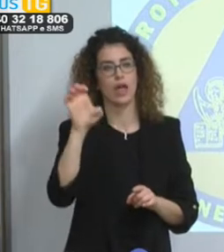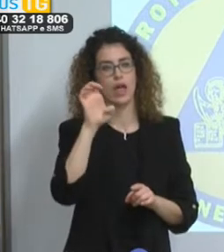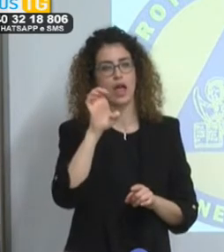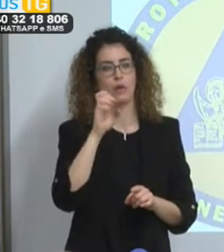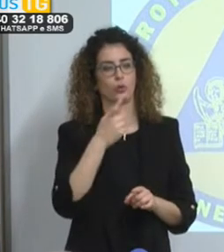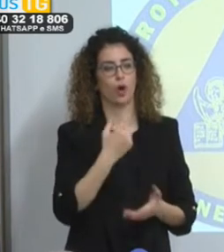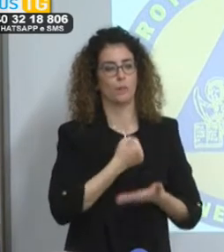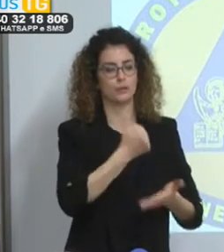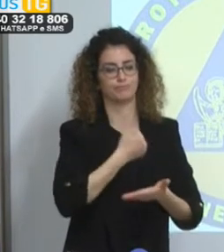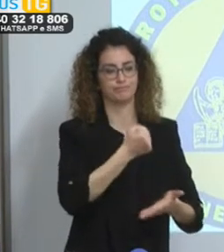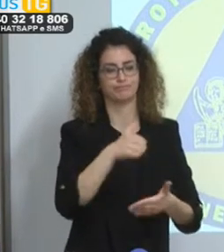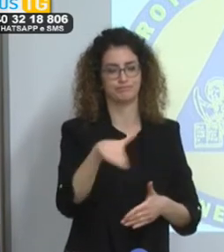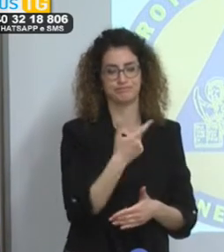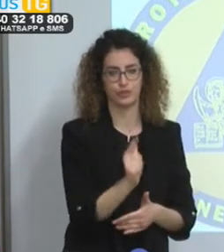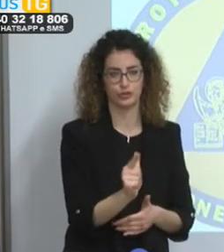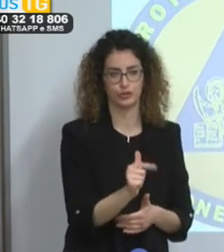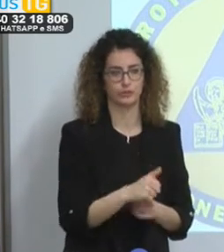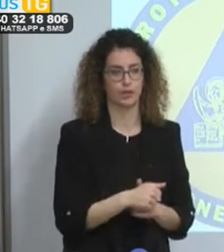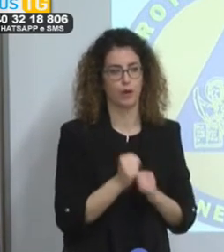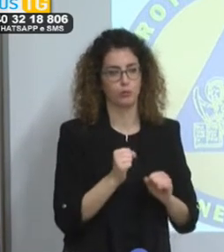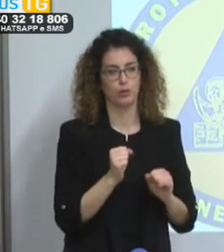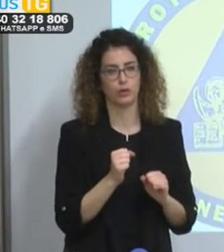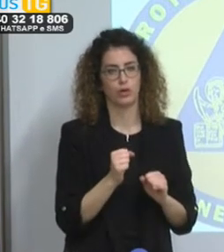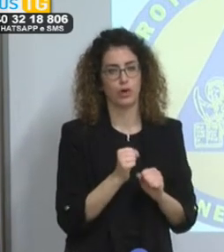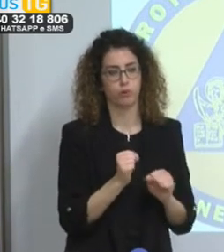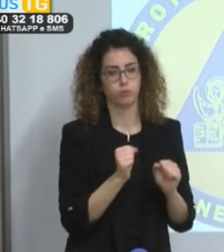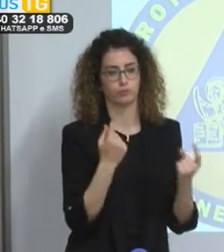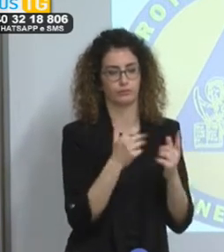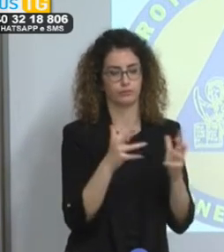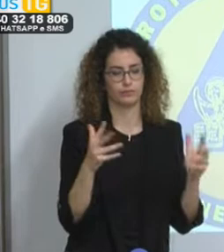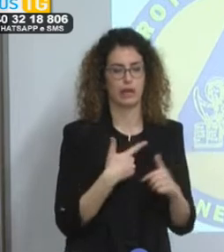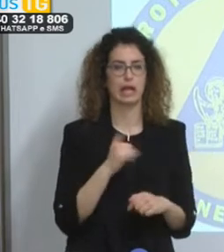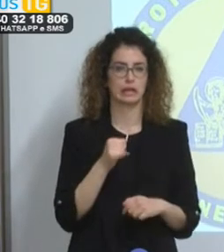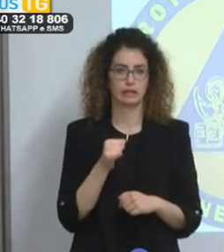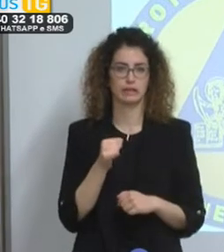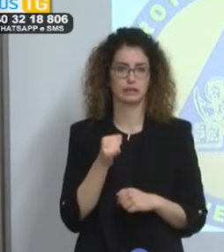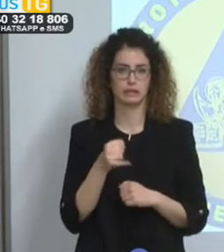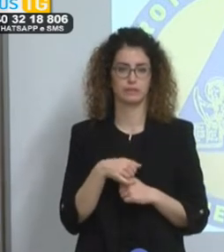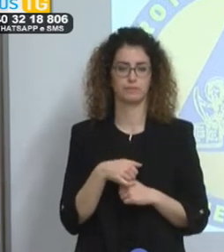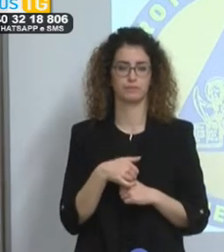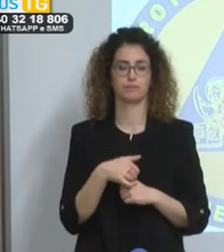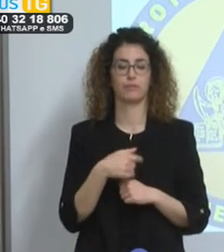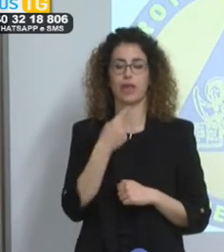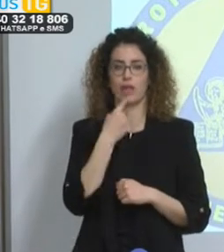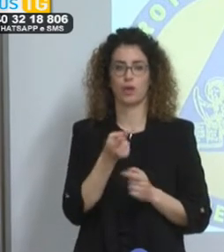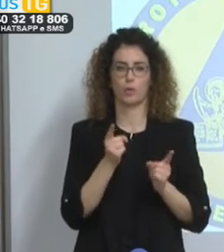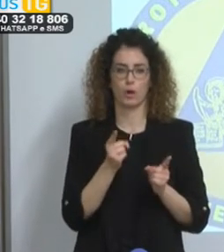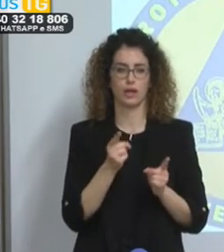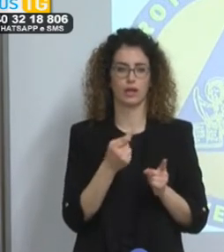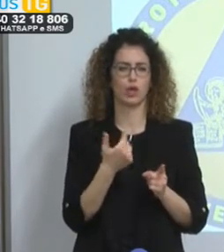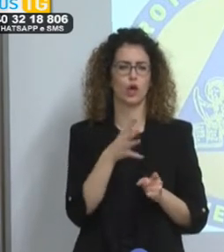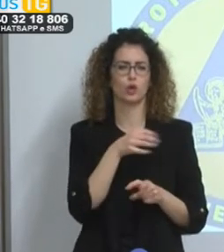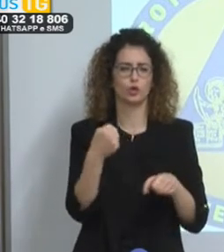viabilità non le mette, è legittimo, si può allargare un po'. No, certo, questo, io direi che è legittimo pensare a tutte le opere